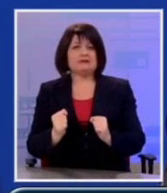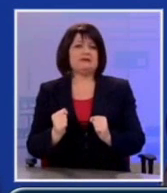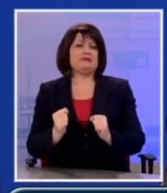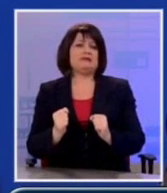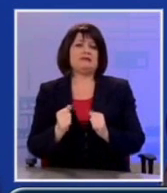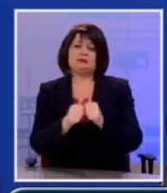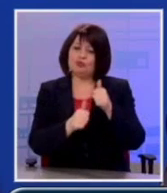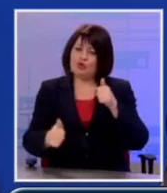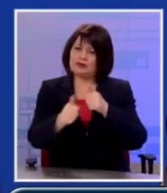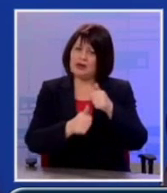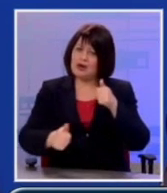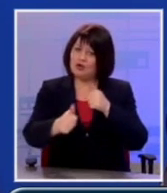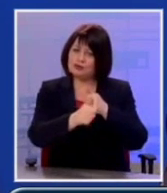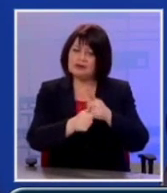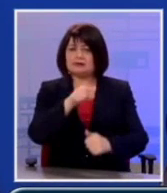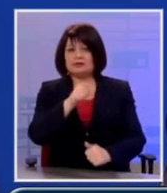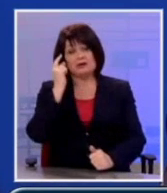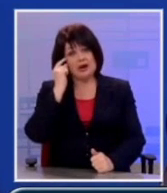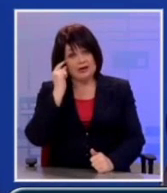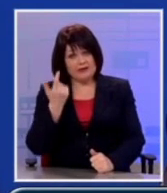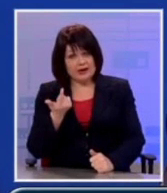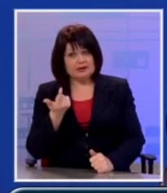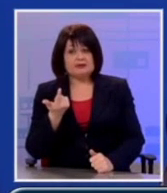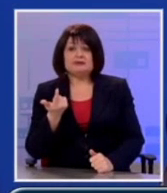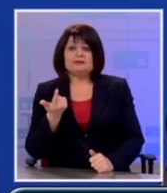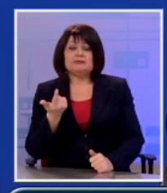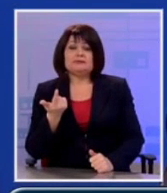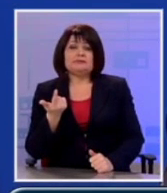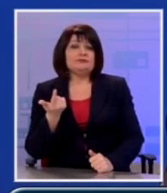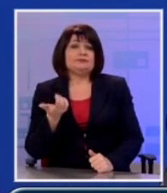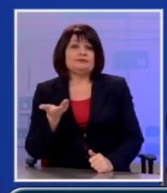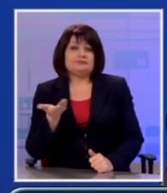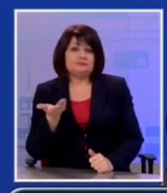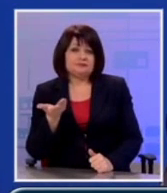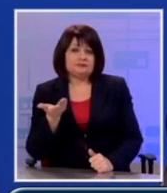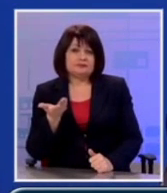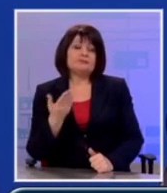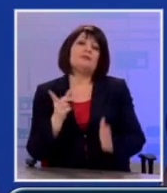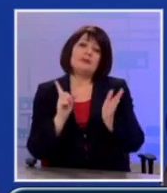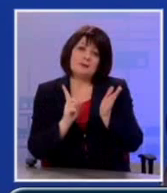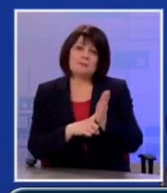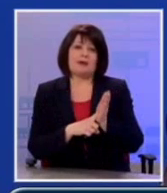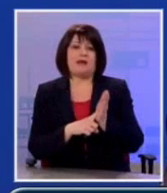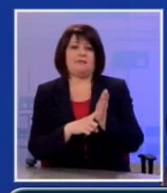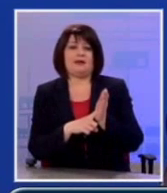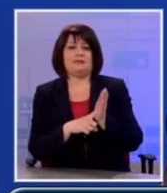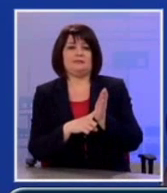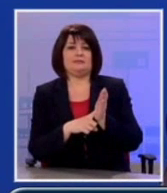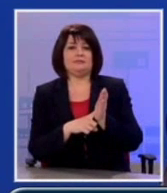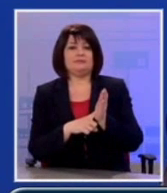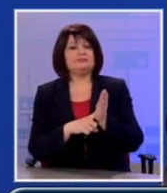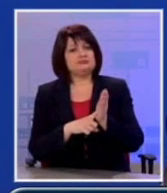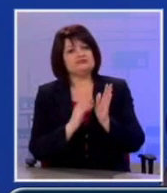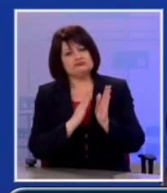προτεραιοτήτων, διότι αντιλαμβάνεστε ότι πρέπει να αποδίδονται έστω και